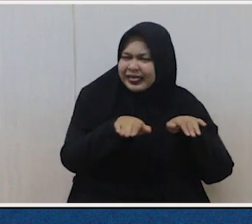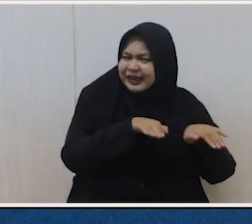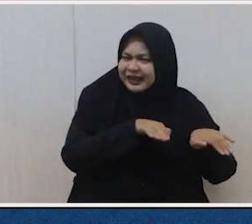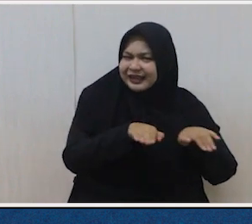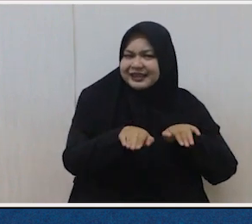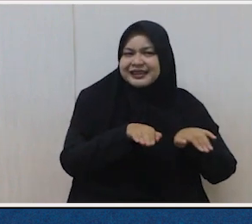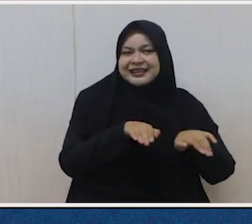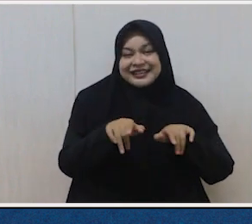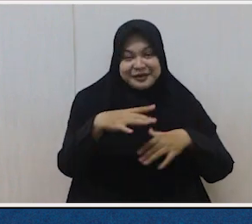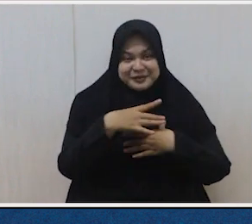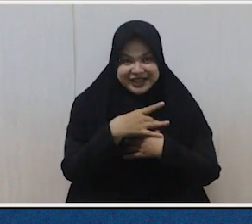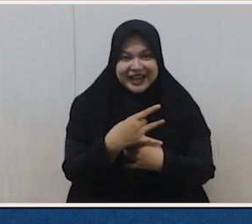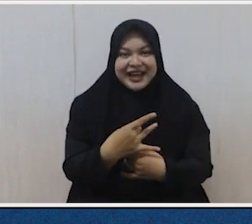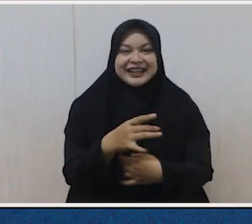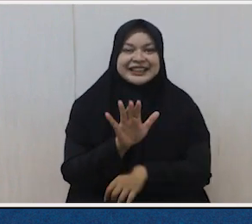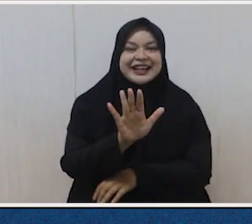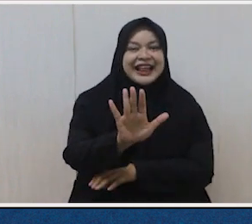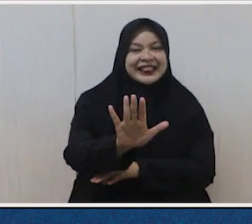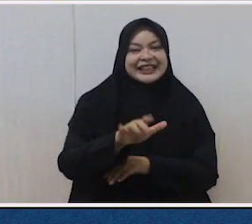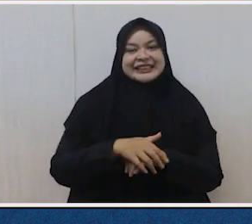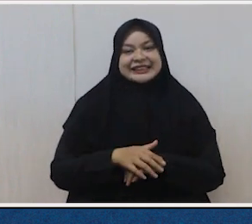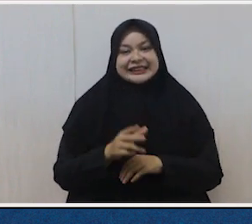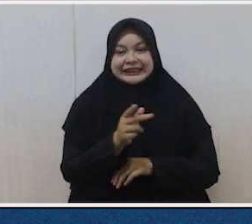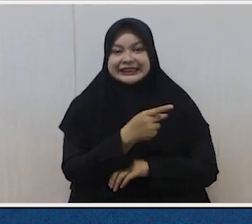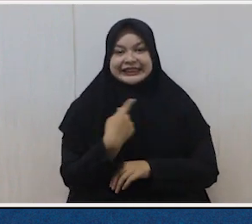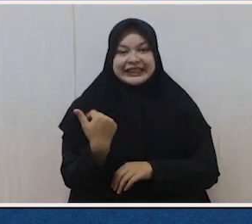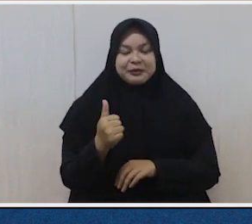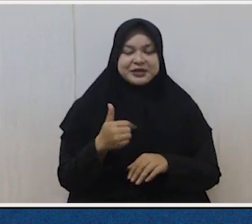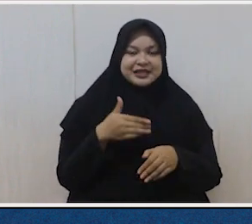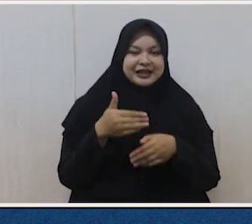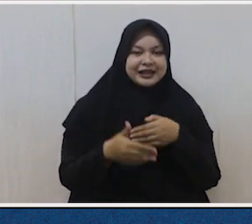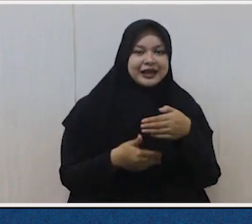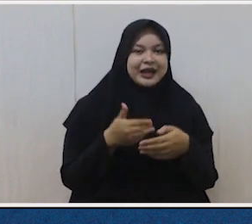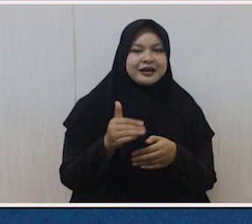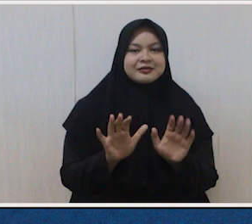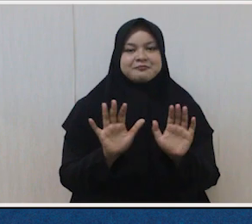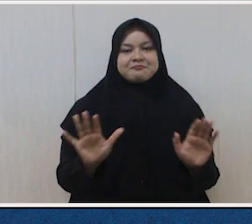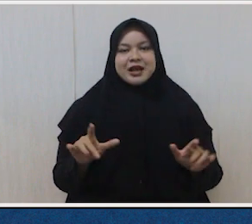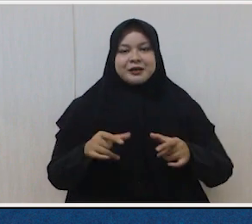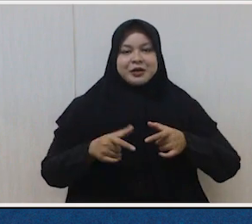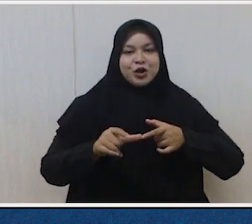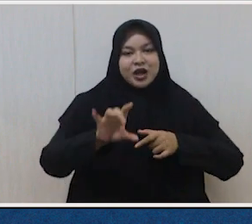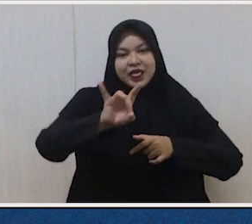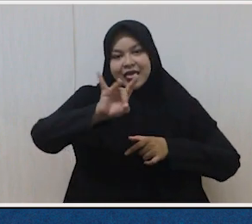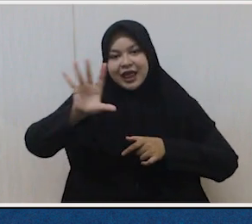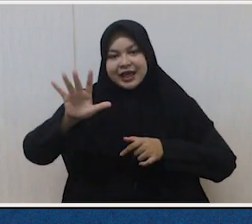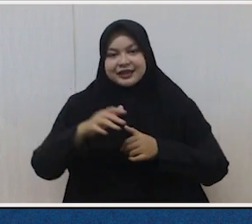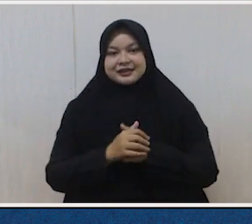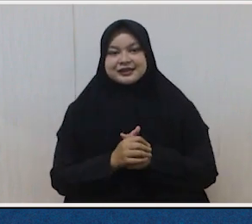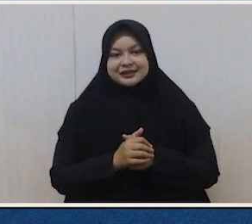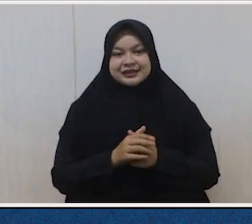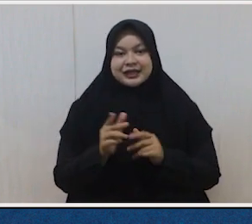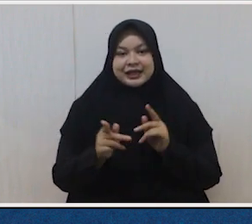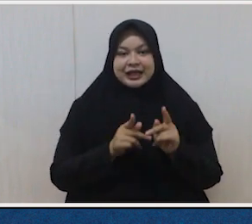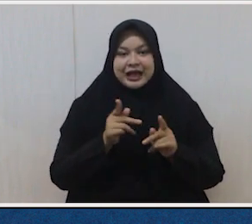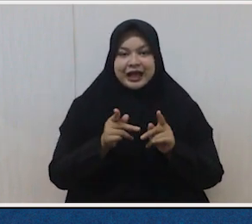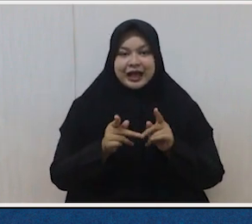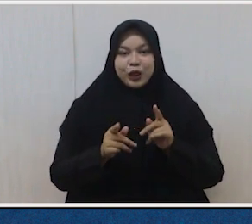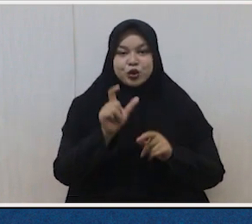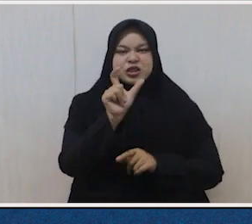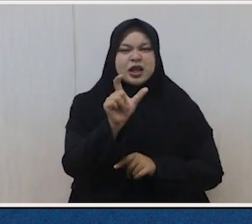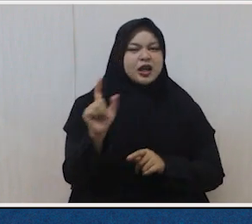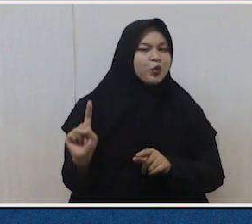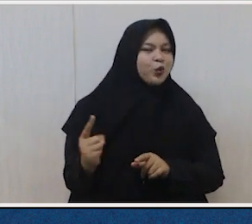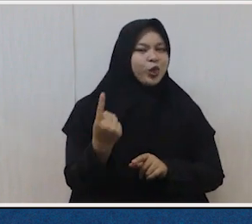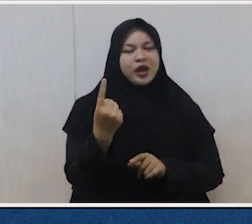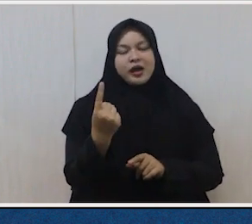ee ee menarik untuk nantinya ya bisa kita terapkanlah di Banyak prosedur yang lain kalau ee jalan